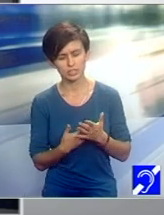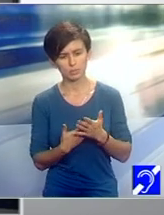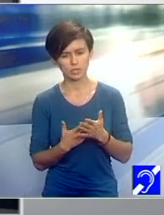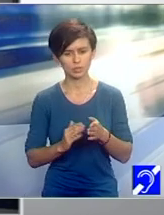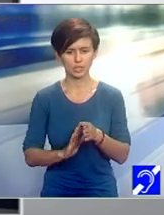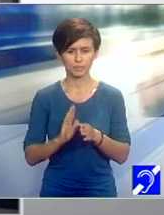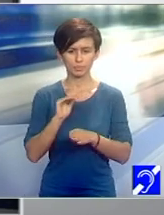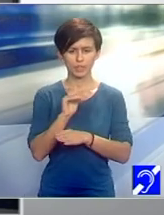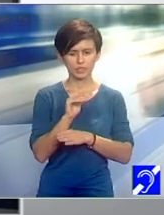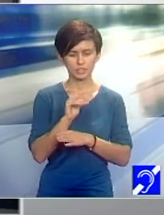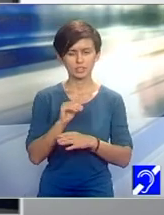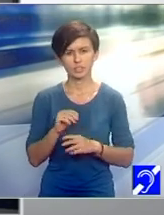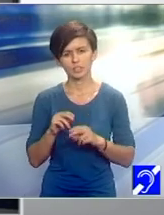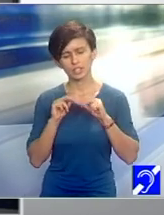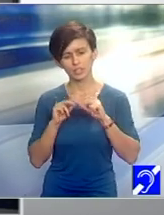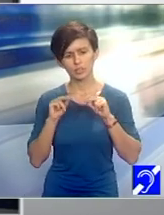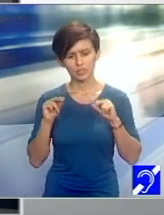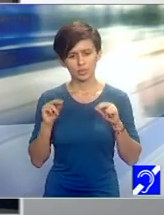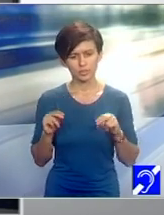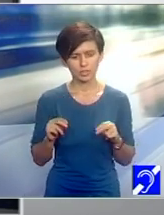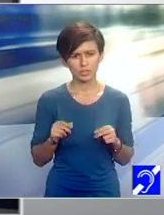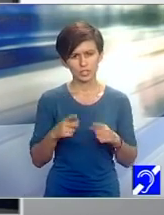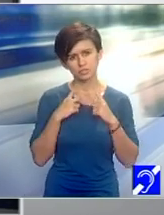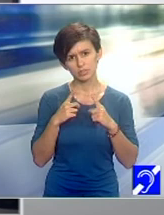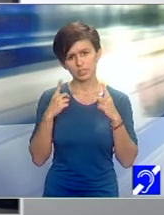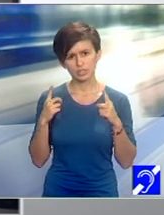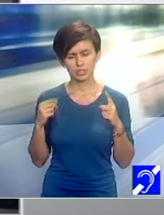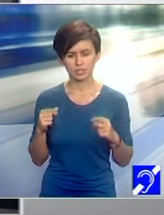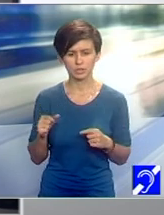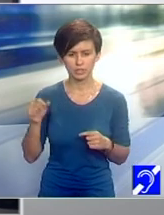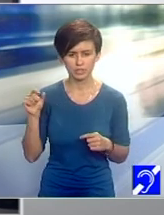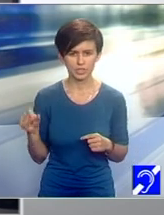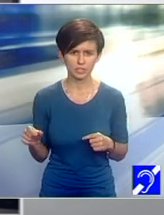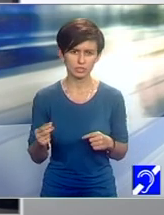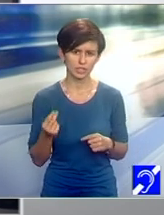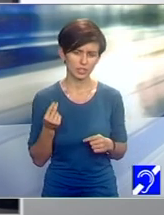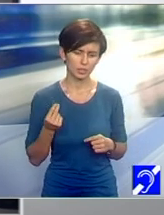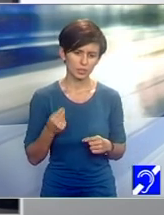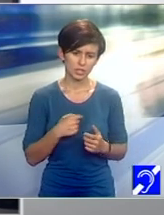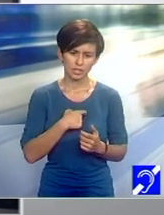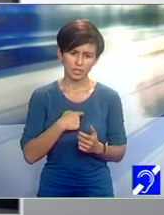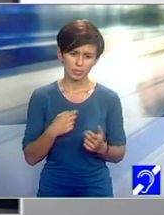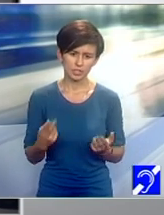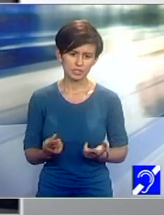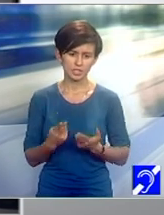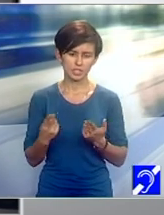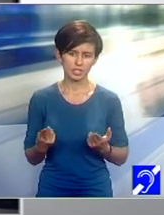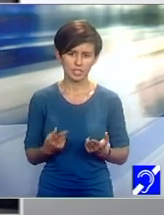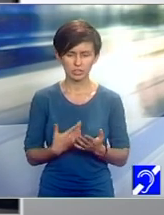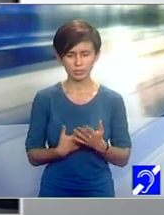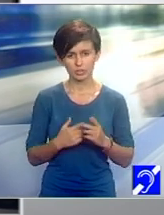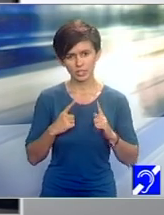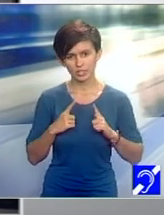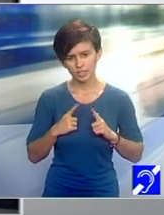o educatoare, o învățătoare bună, atunci să ne caute, că așteptăm pe toată lumea cu mare